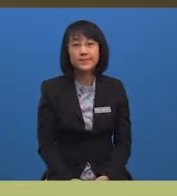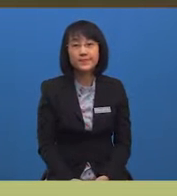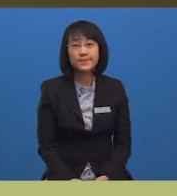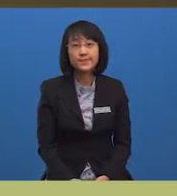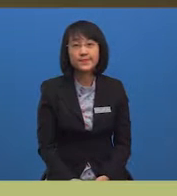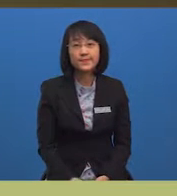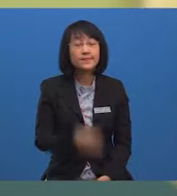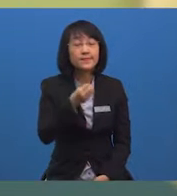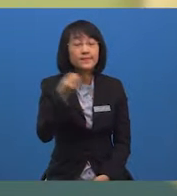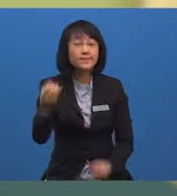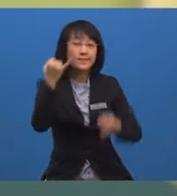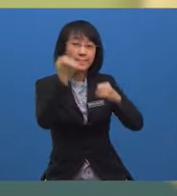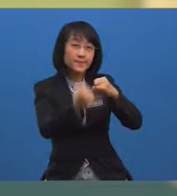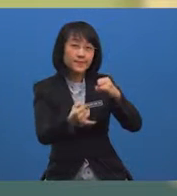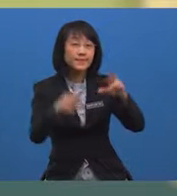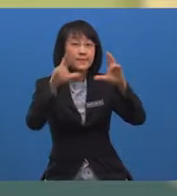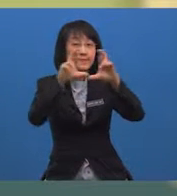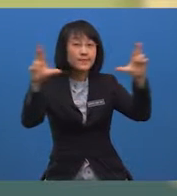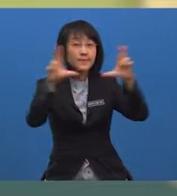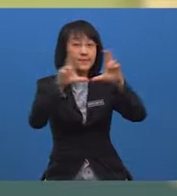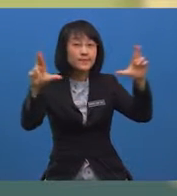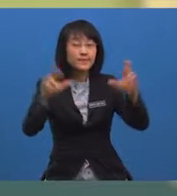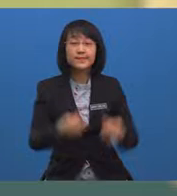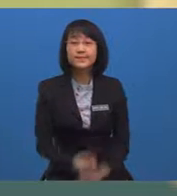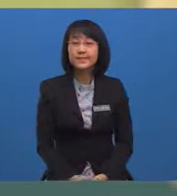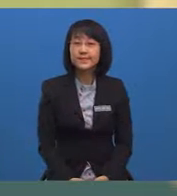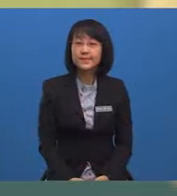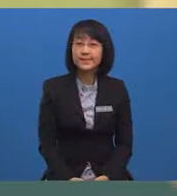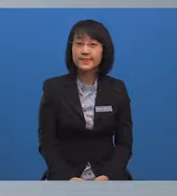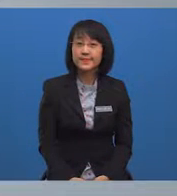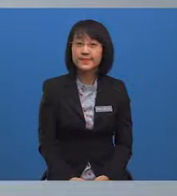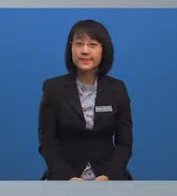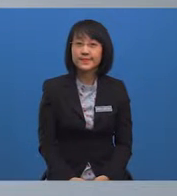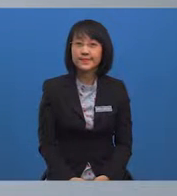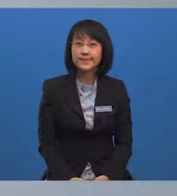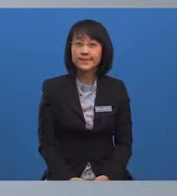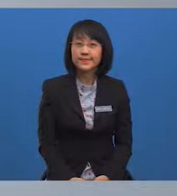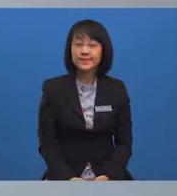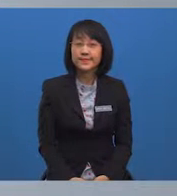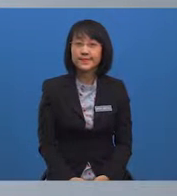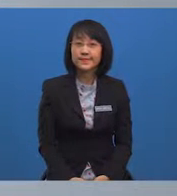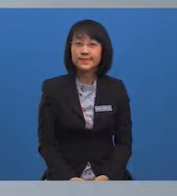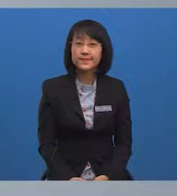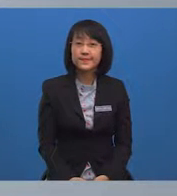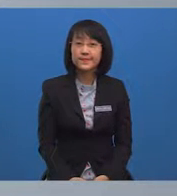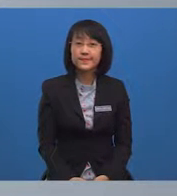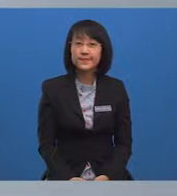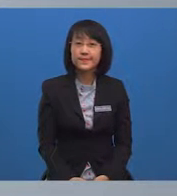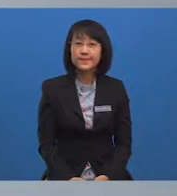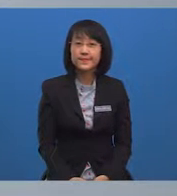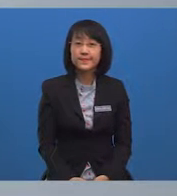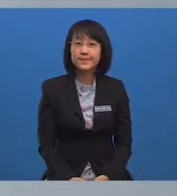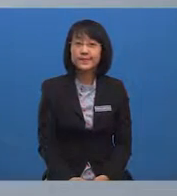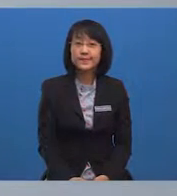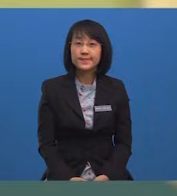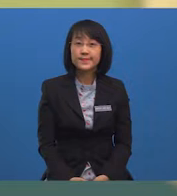terakhir ialah pembaris kayu. Murid-murid, ini pembaris kayu. Kita dekatkan magnet dengan